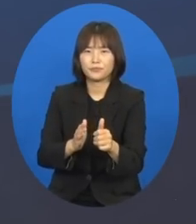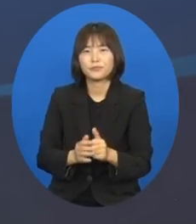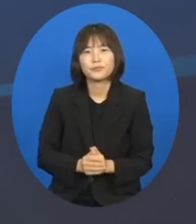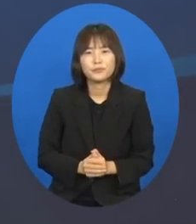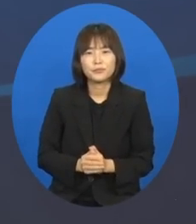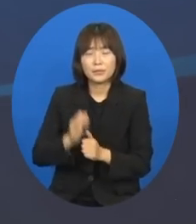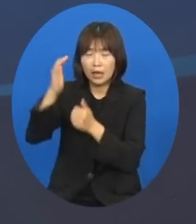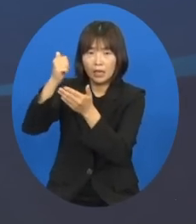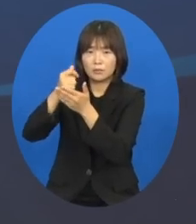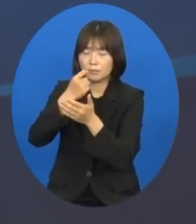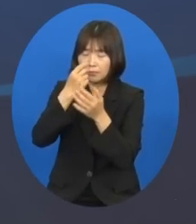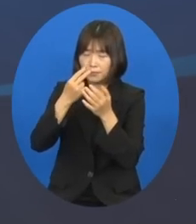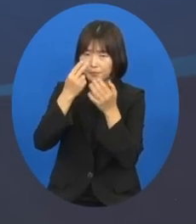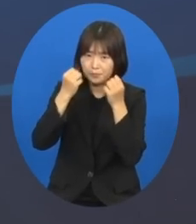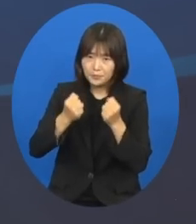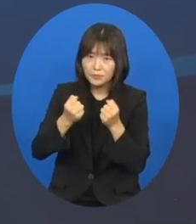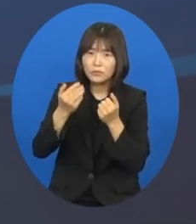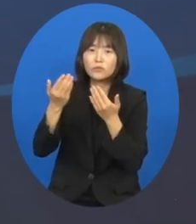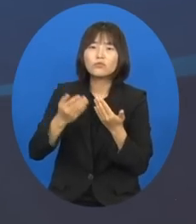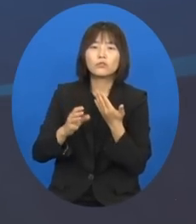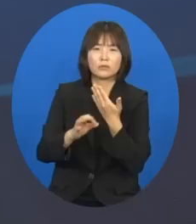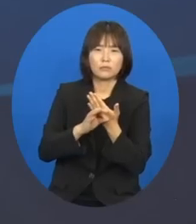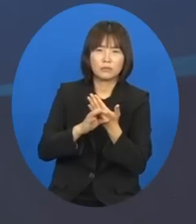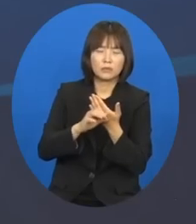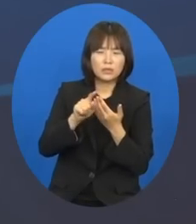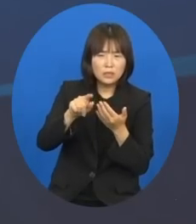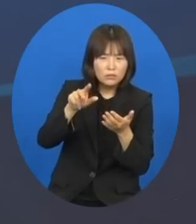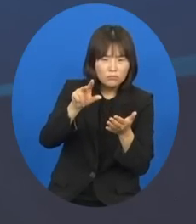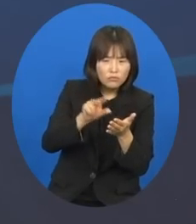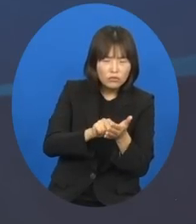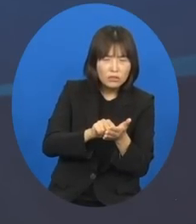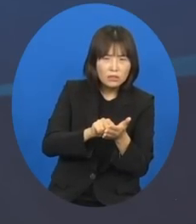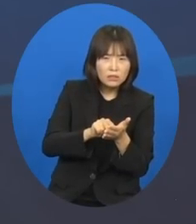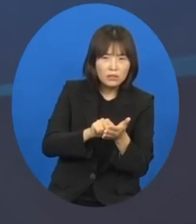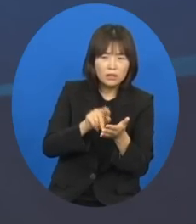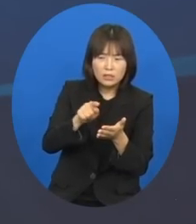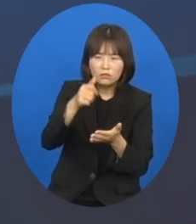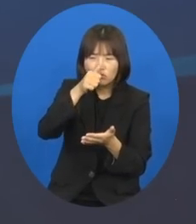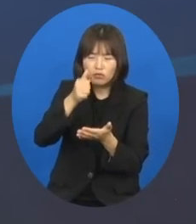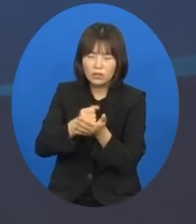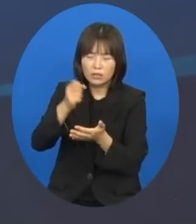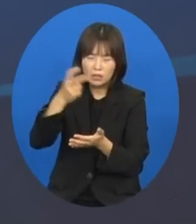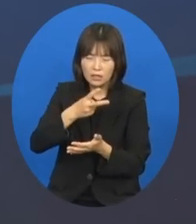제가 앞으로는 그 문제에 다시는 넘어지지 않겠습니다 하고 하나님의